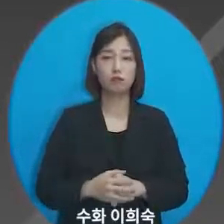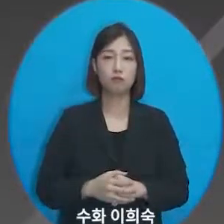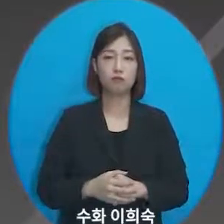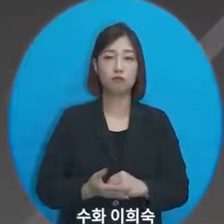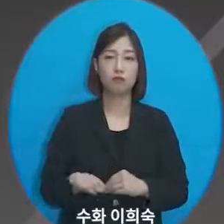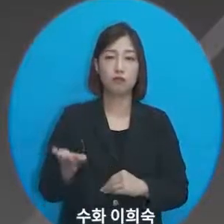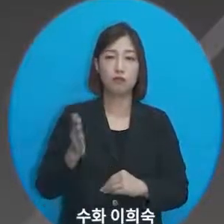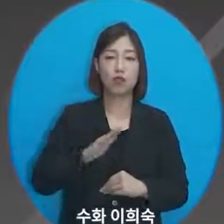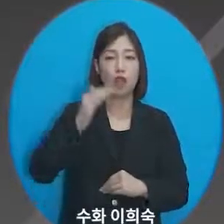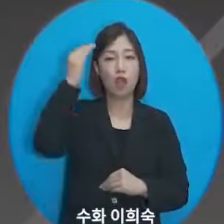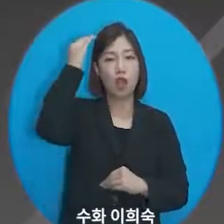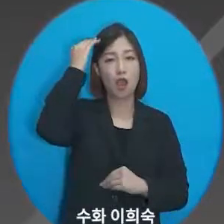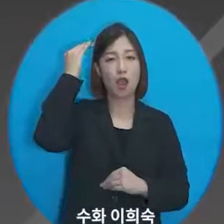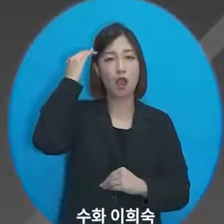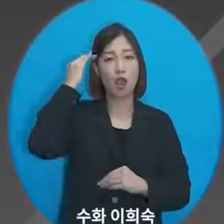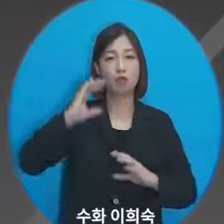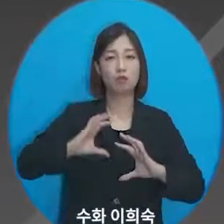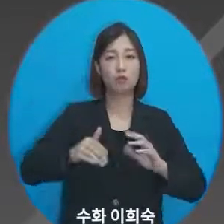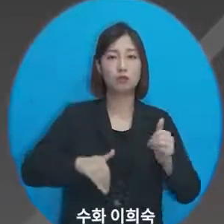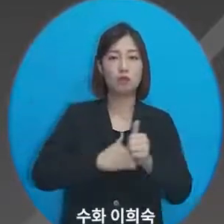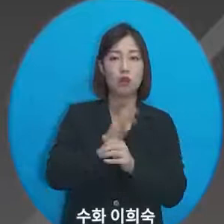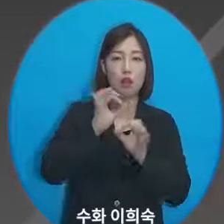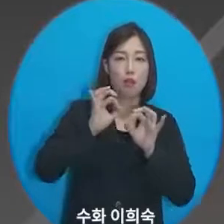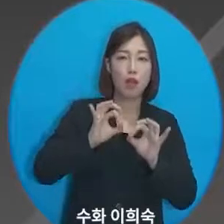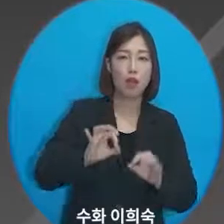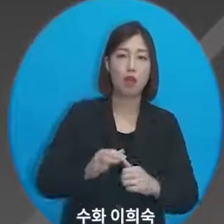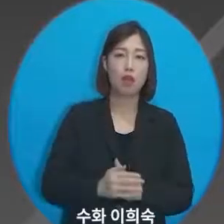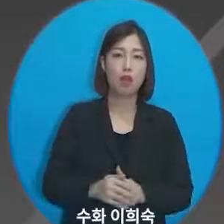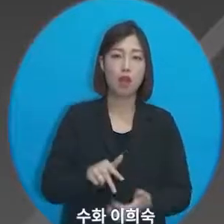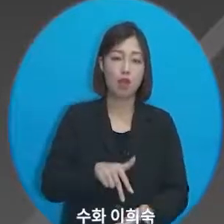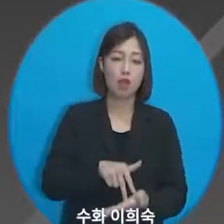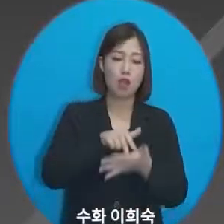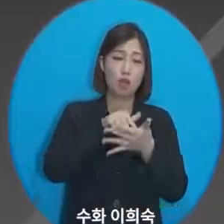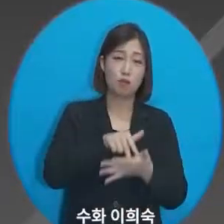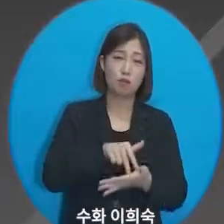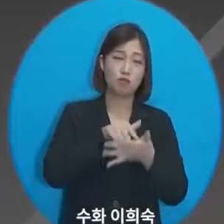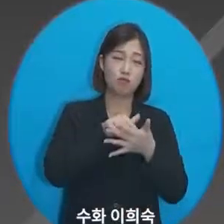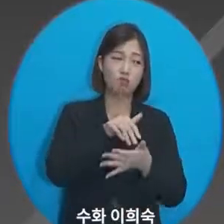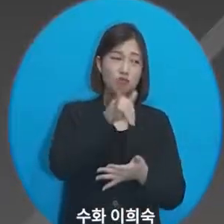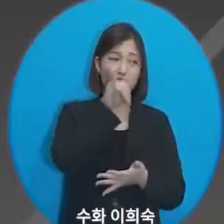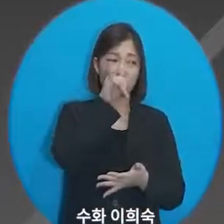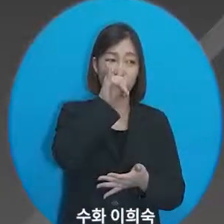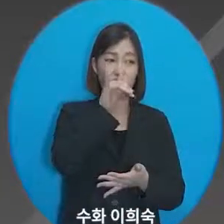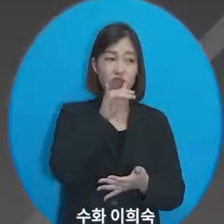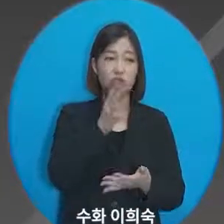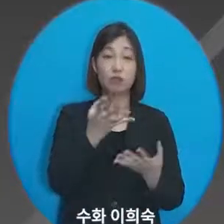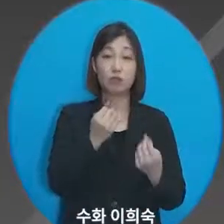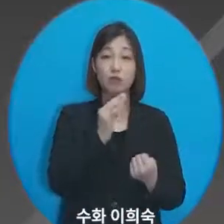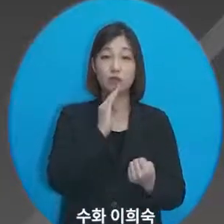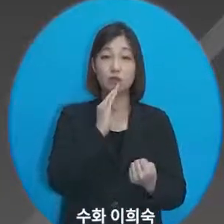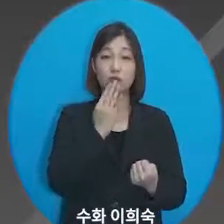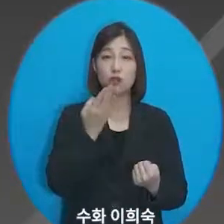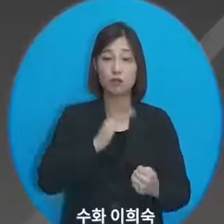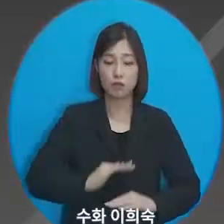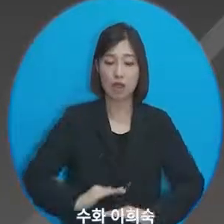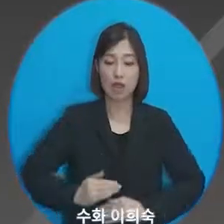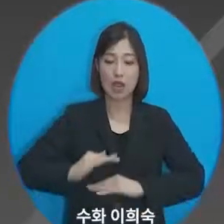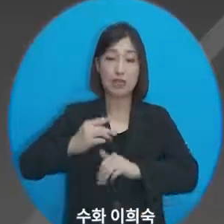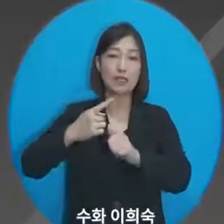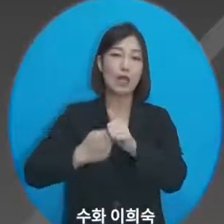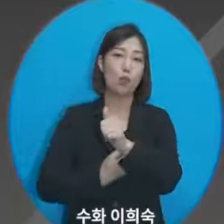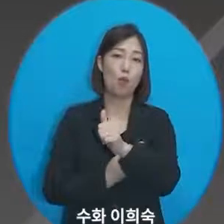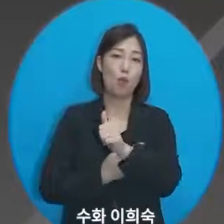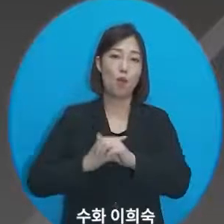계단과 에스컬레이터는 보통 같이 있지만 계단은 좀 이렇게 떨어진 곳에 있어서 뭔가 그 차별적 요소가 잠깐 있거든요. 여기서 보는